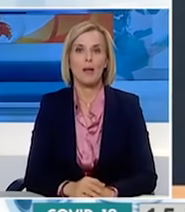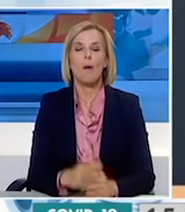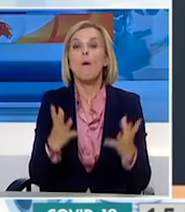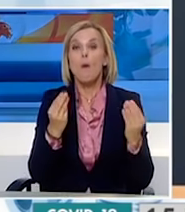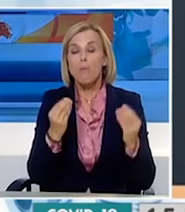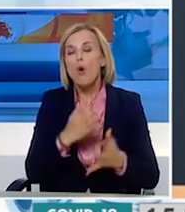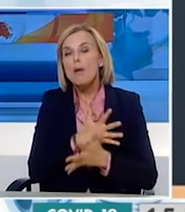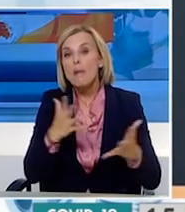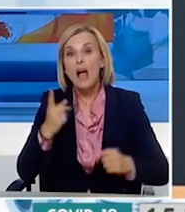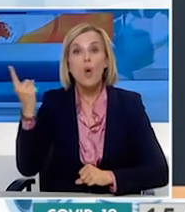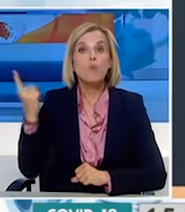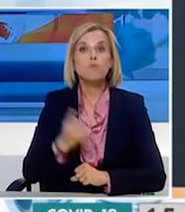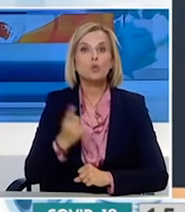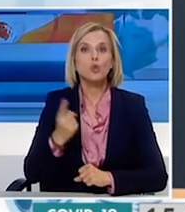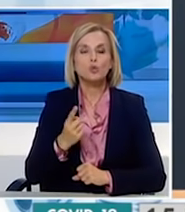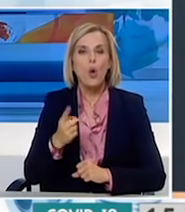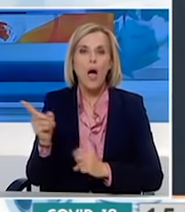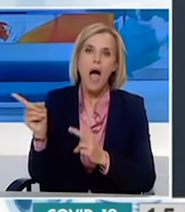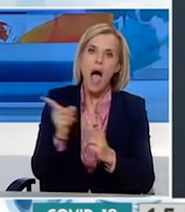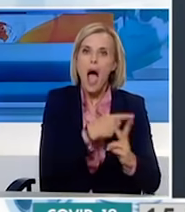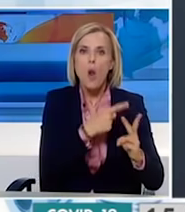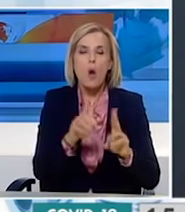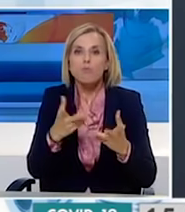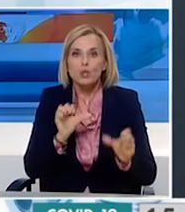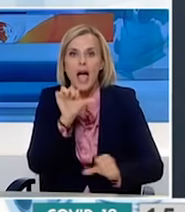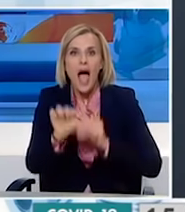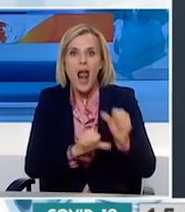ποσοστό της διαφοροποίησης του ιού, των αλλαγών δηλαδή